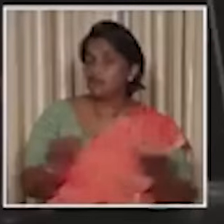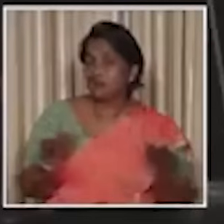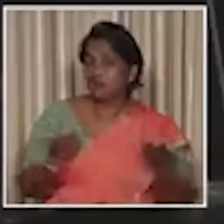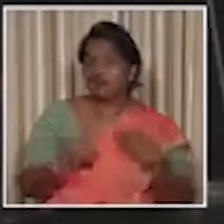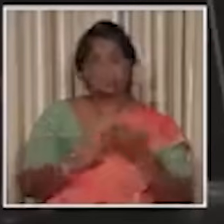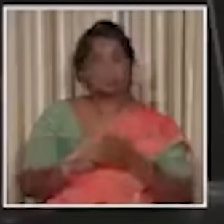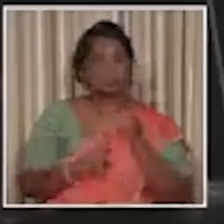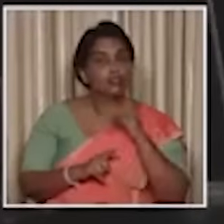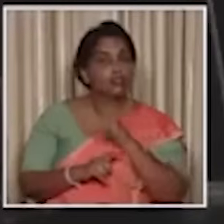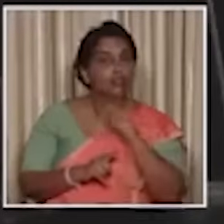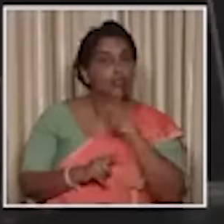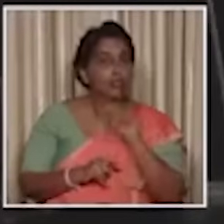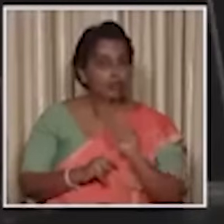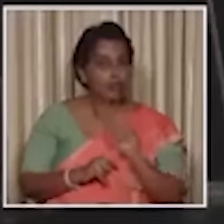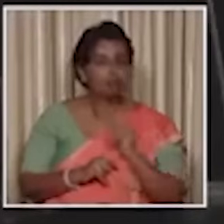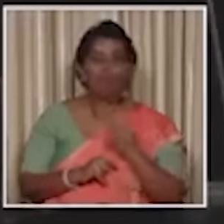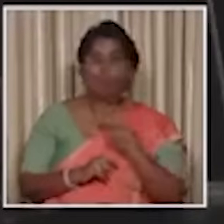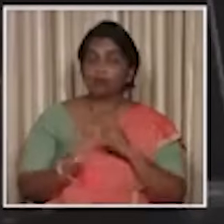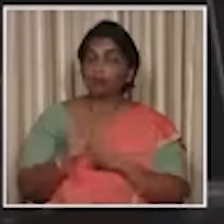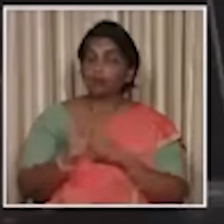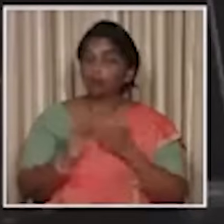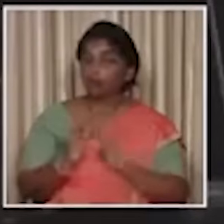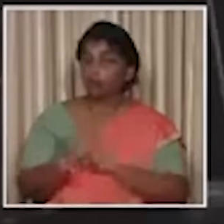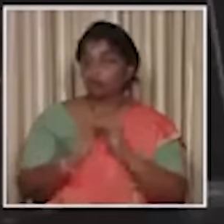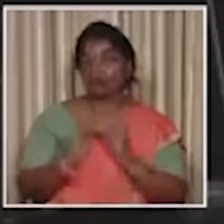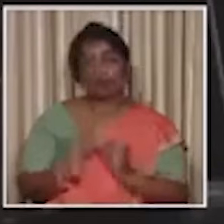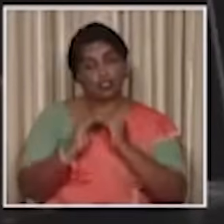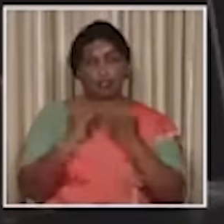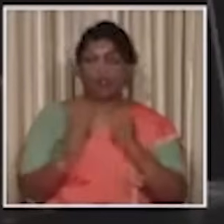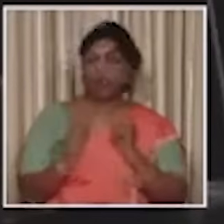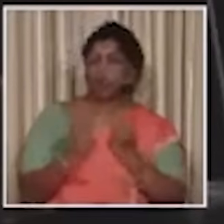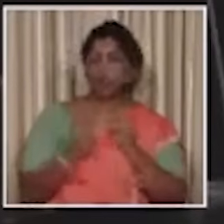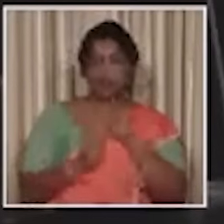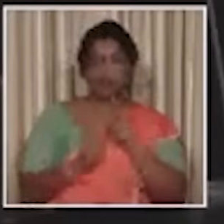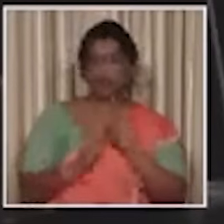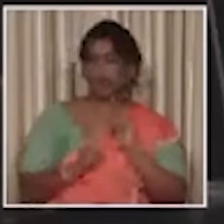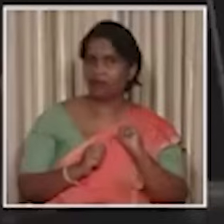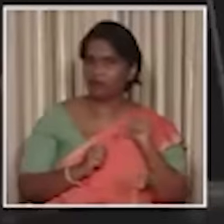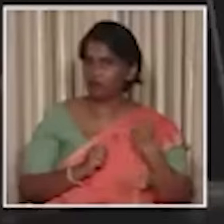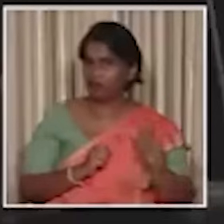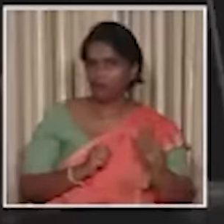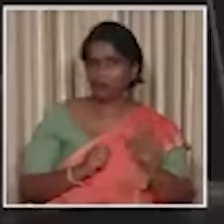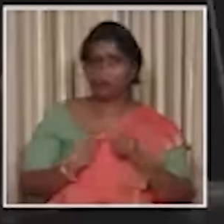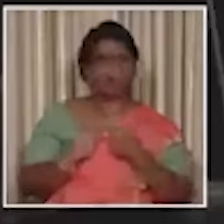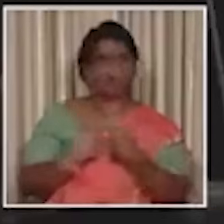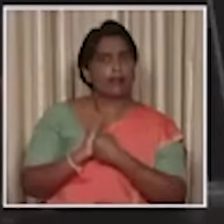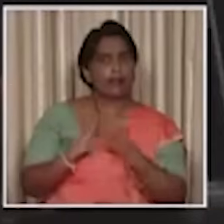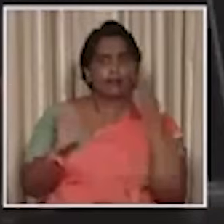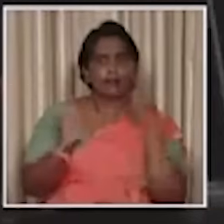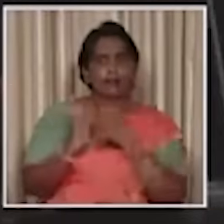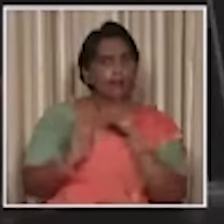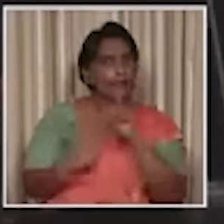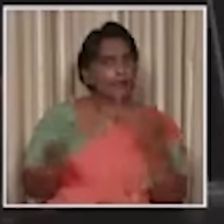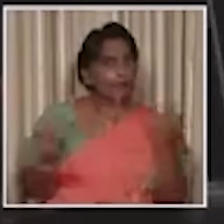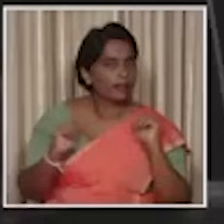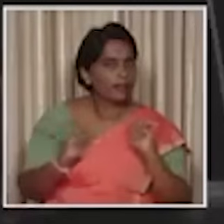நாங்கள் அபிவிருத்தி செய்து அதிகாரம் வழங்கி அபிவிருத்தி செய்ய முனைகிறோம். அவர் கிழக்கை ஏன் ஒதுக்குகிறார்? வடக்கு கிழக்கு என்பது தமிழர்களுடைய வரலாற்று தாய்